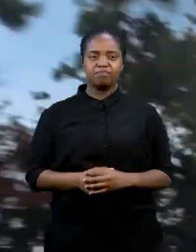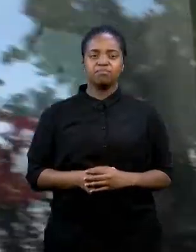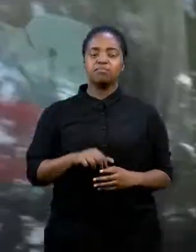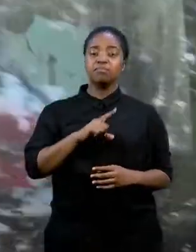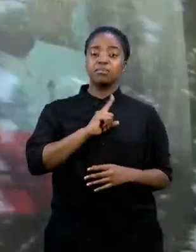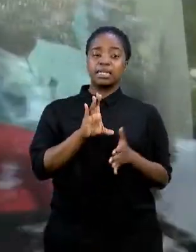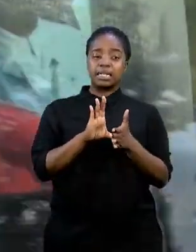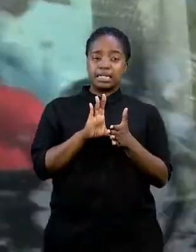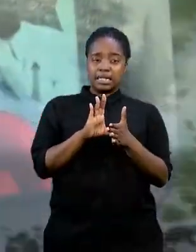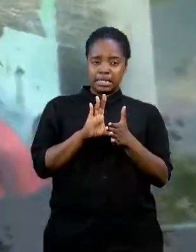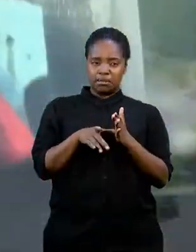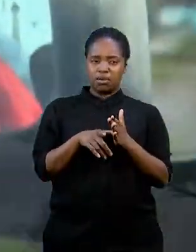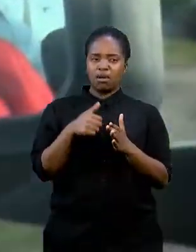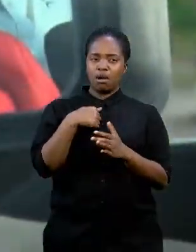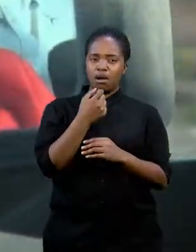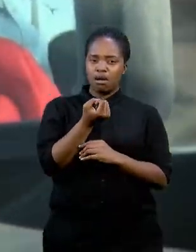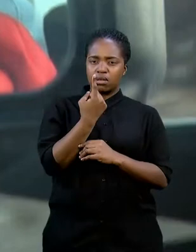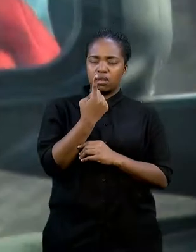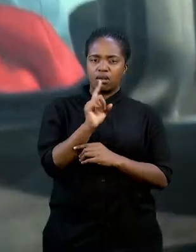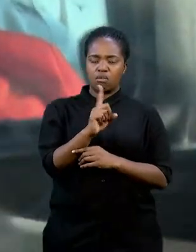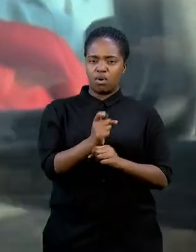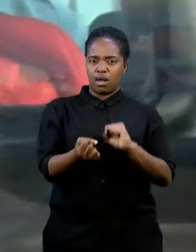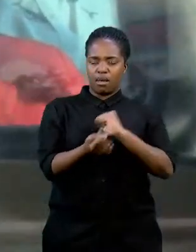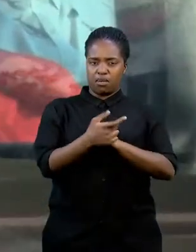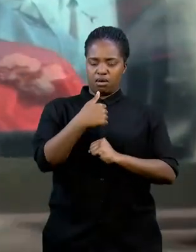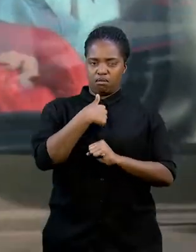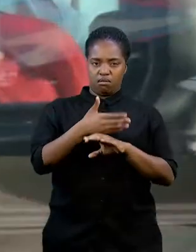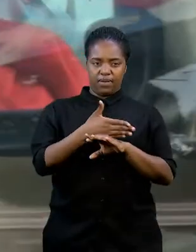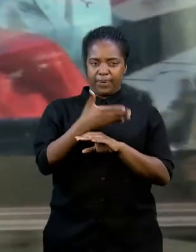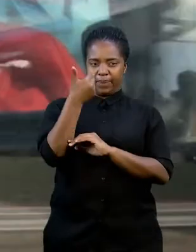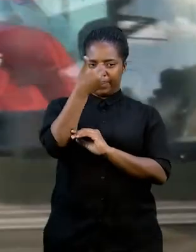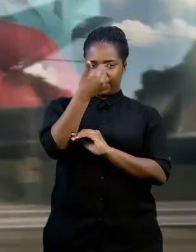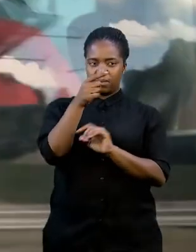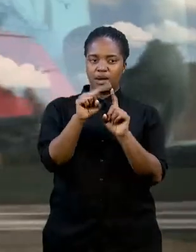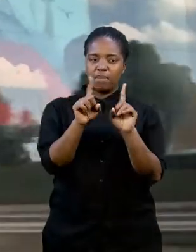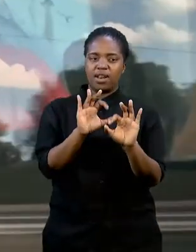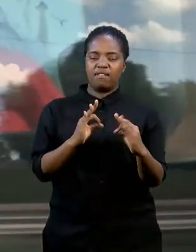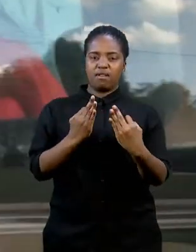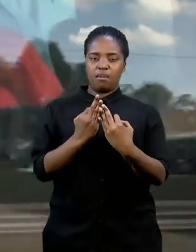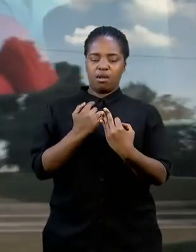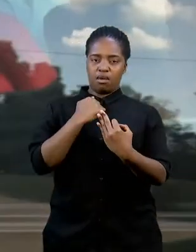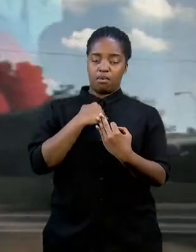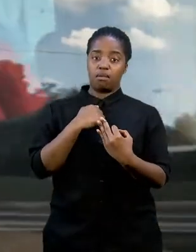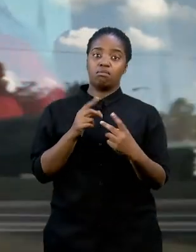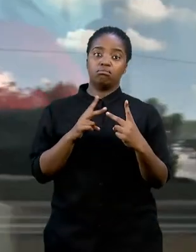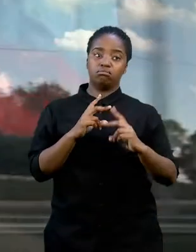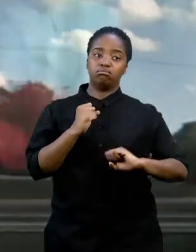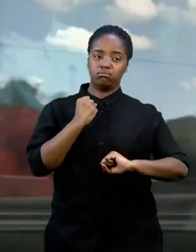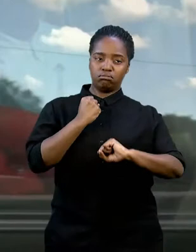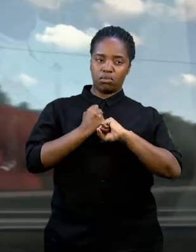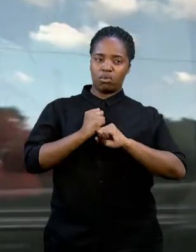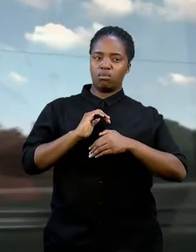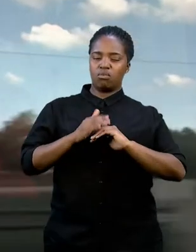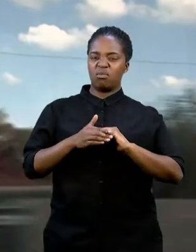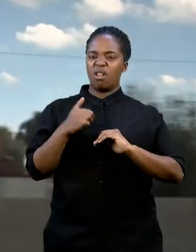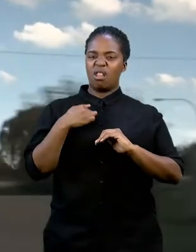Loko ni sungula ku tiva ku ni mutsoniwa a ni nga swi twisisi hikuva na va le kaya a va kota ku famba na mina a ni navela